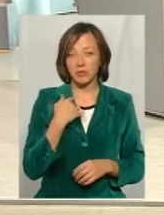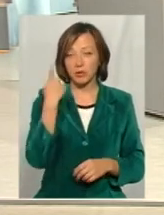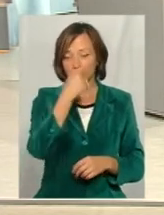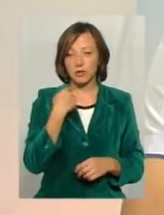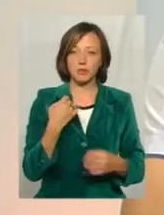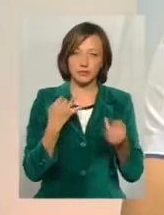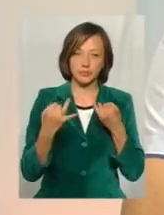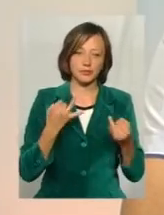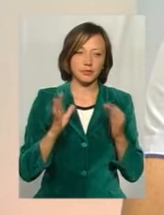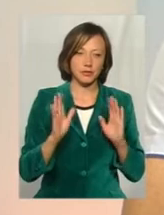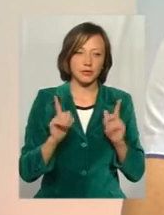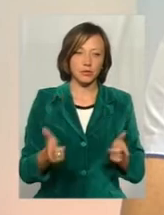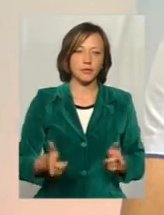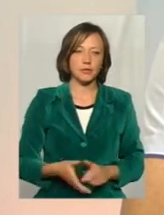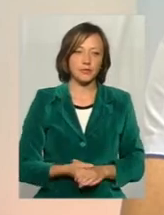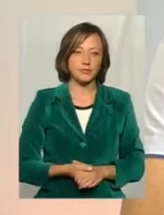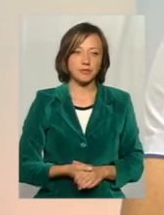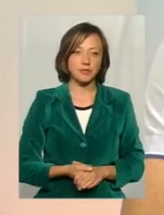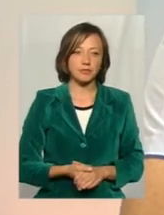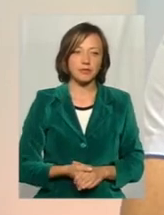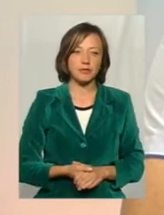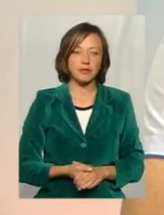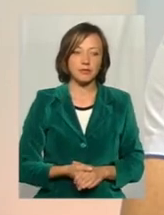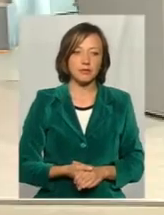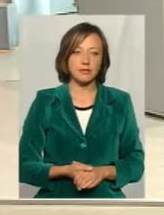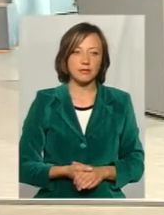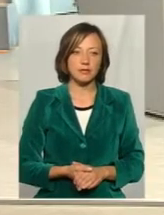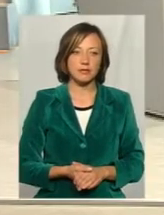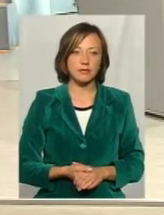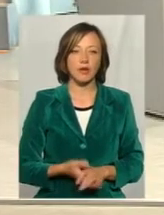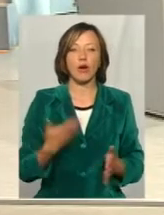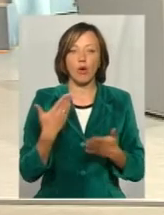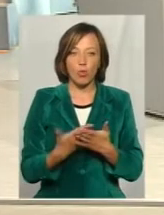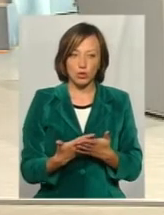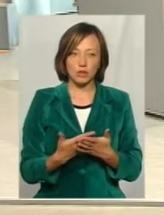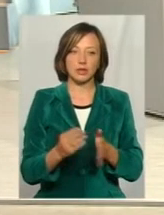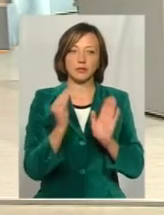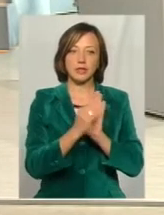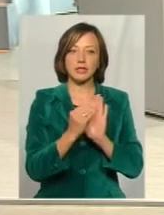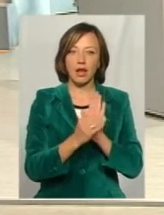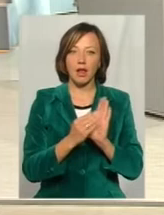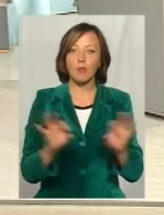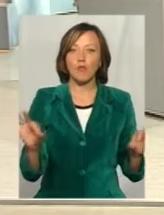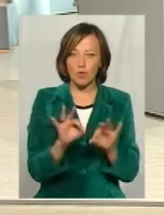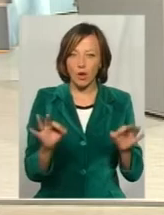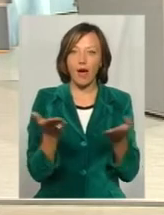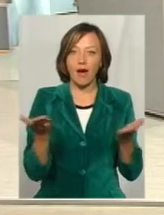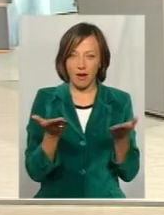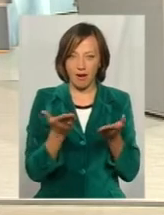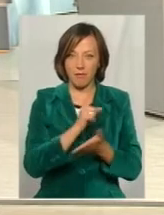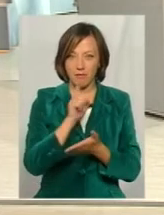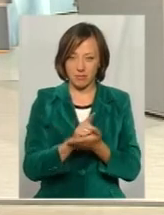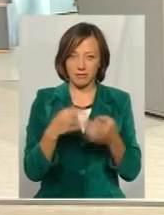задай запитання. Ну, можливо, що людина до нас дозвониться. Отже, навіть прописали музику. Так.